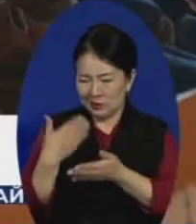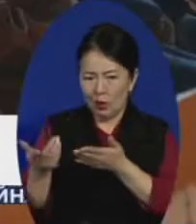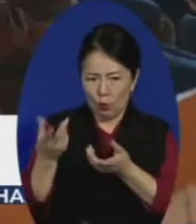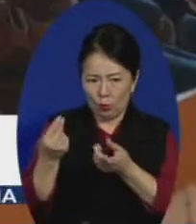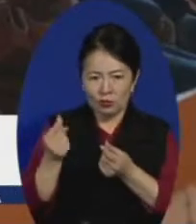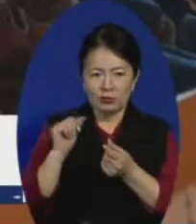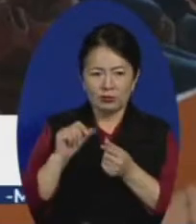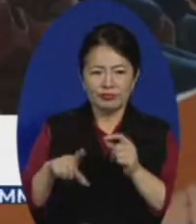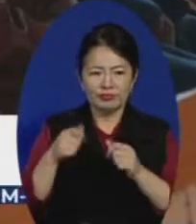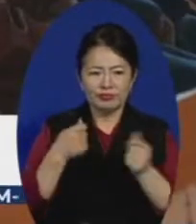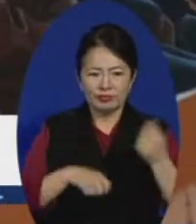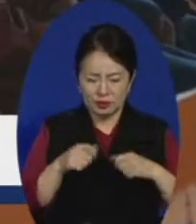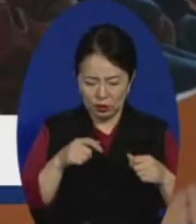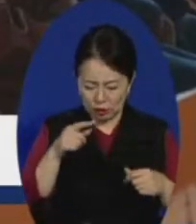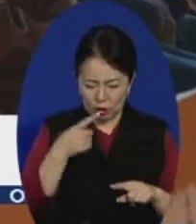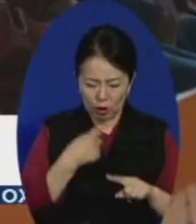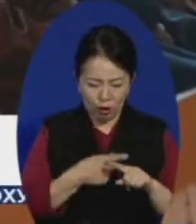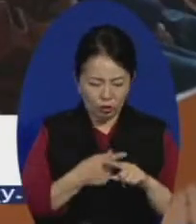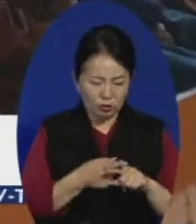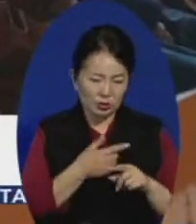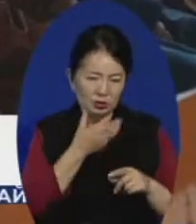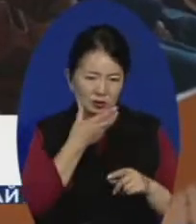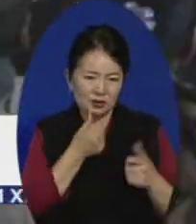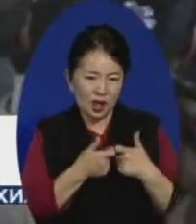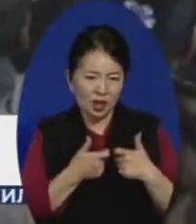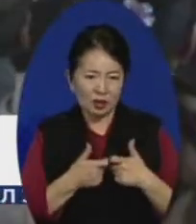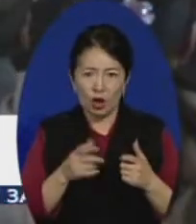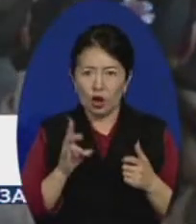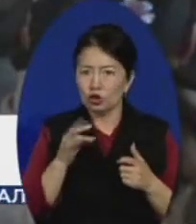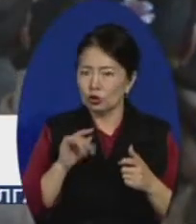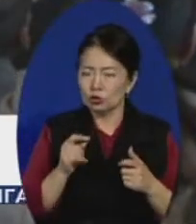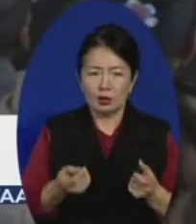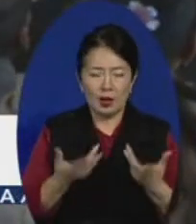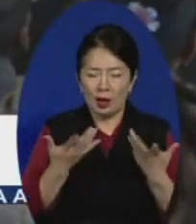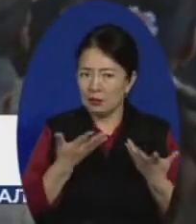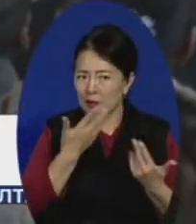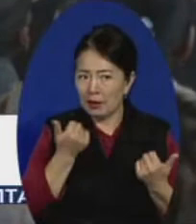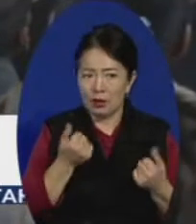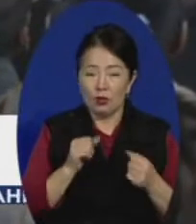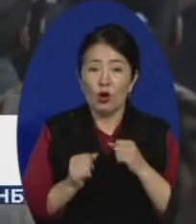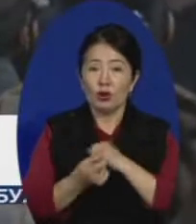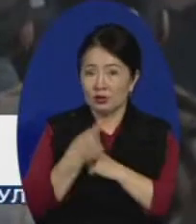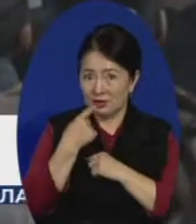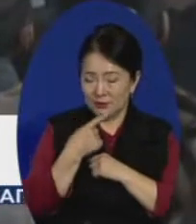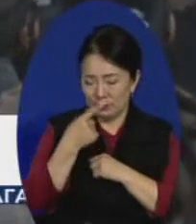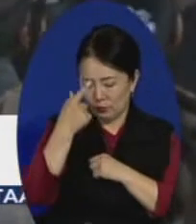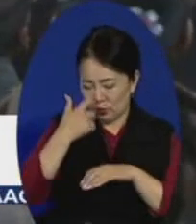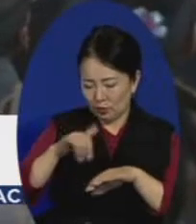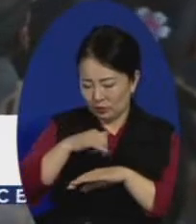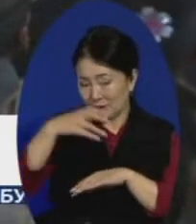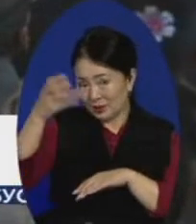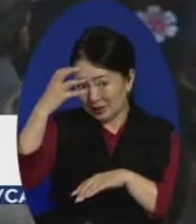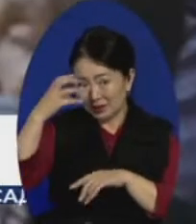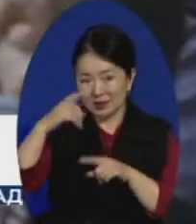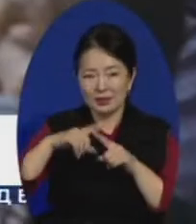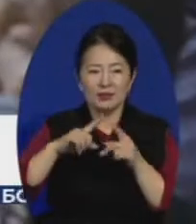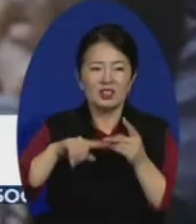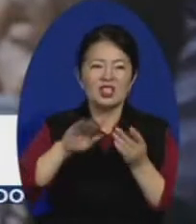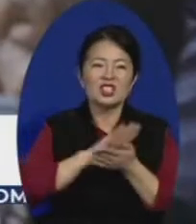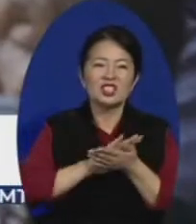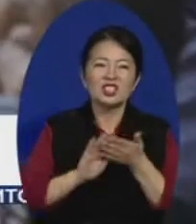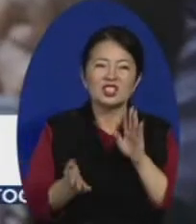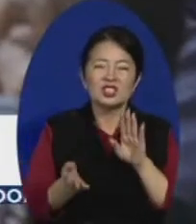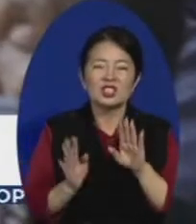борлуулах. Өнөөдрийн хүртэл таатай нөхцөл хөдөө орон нутагт бүрдэхгүй байгааг малчид онцлон хэлж байна. Монгол улсын засгийн газар шин сэргэлтийн